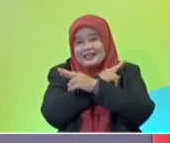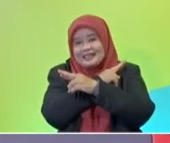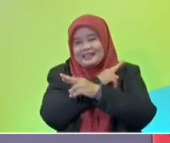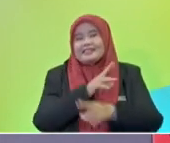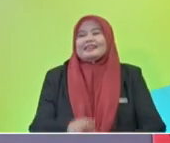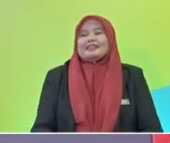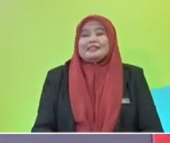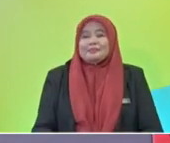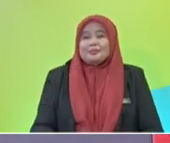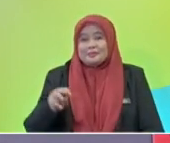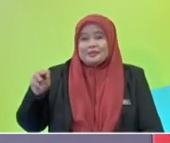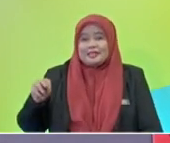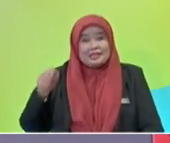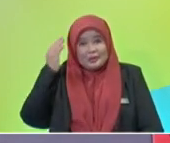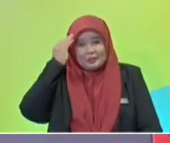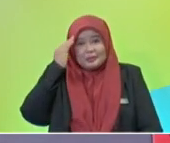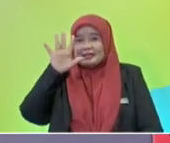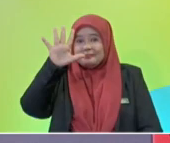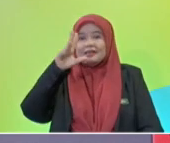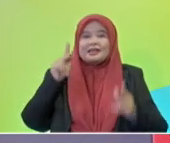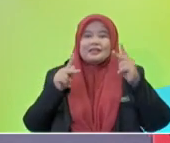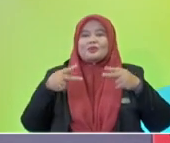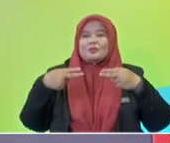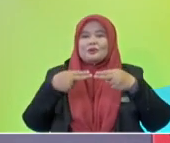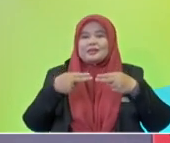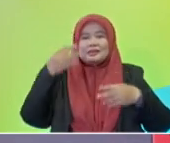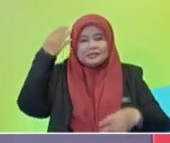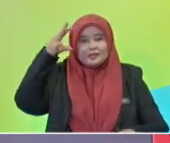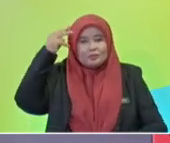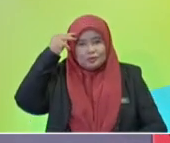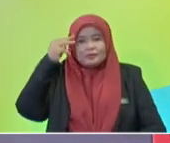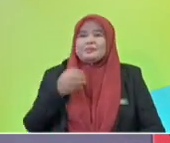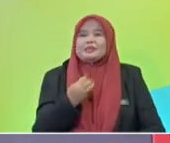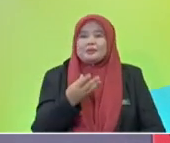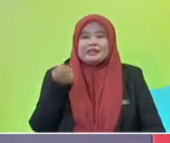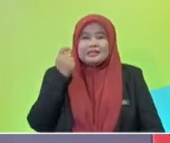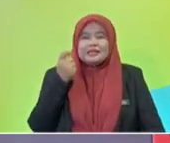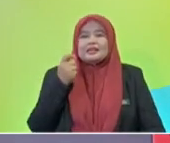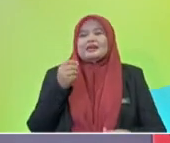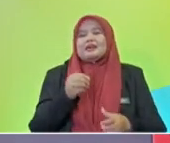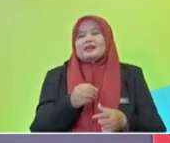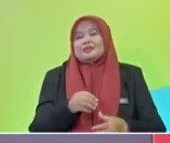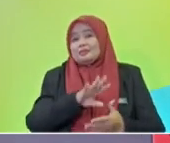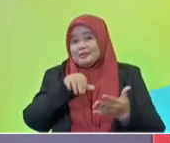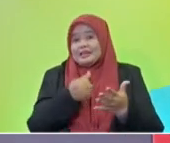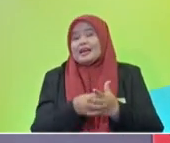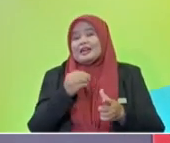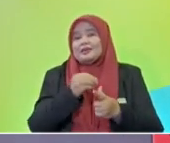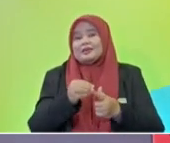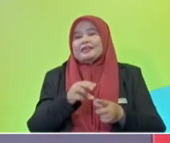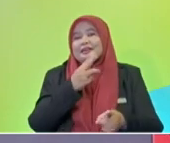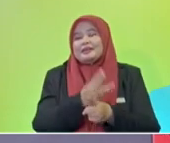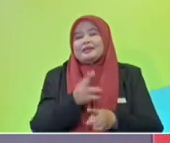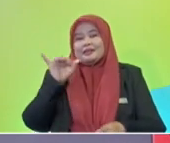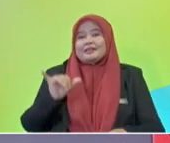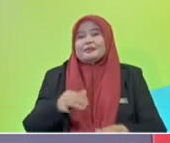Cikgu murid-murid dah tahu dah lima kata hubung yang Cikgu mutu dah Terangkan tadi atau bahawa untuk dan yang